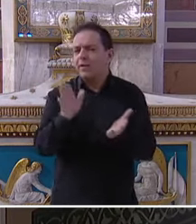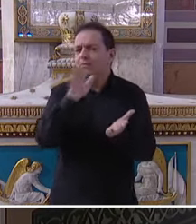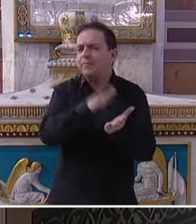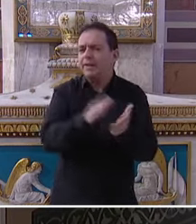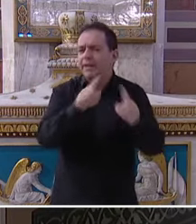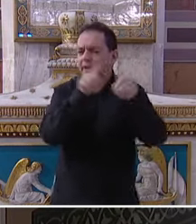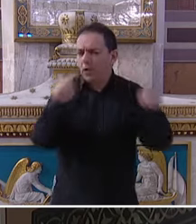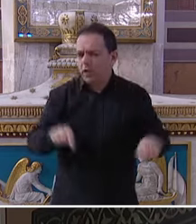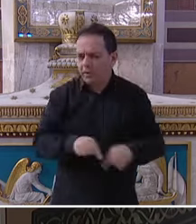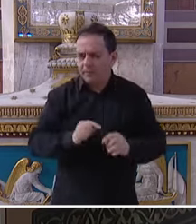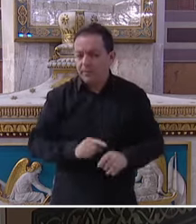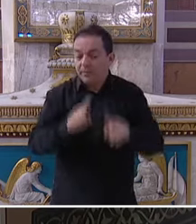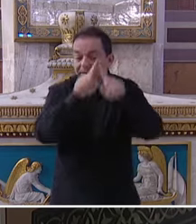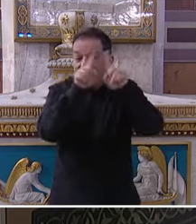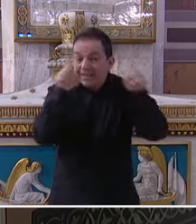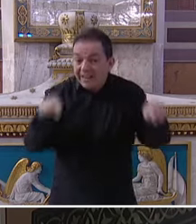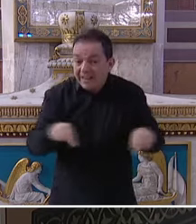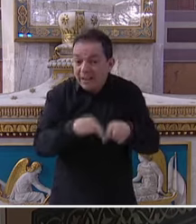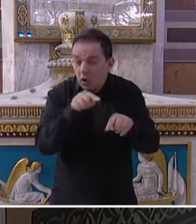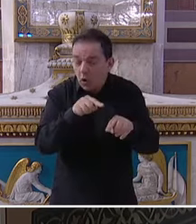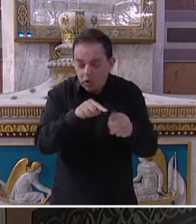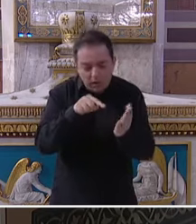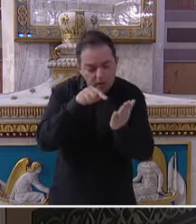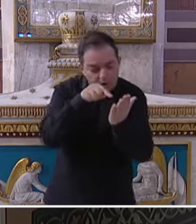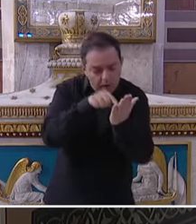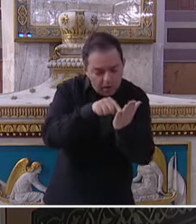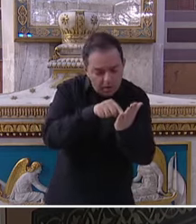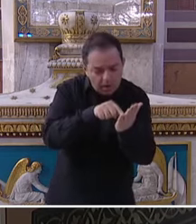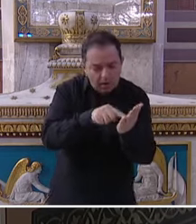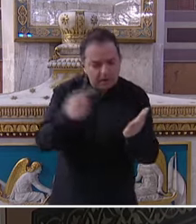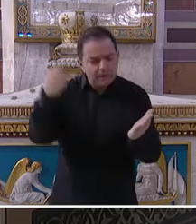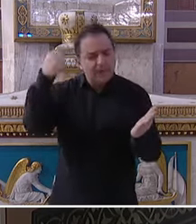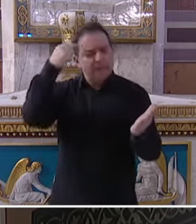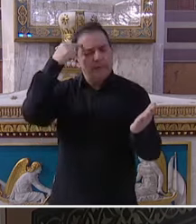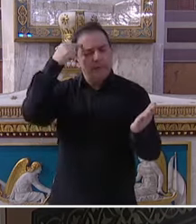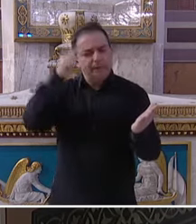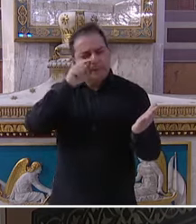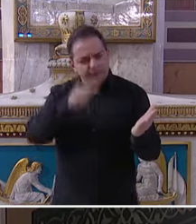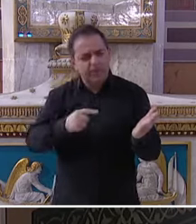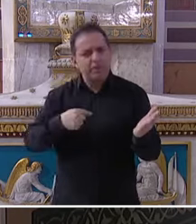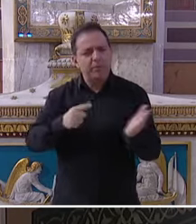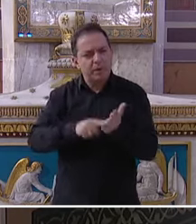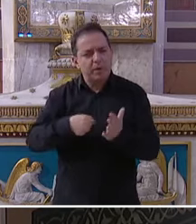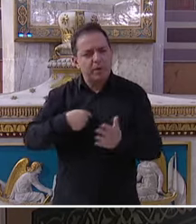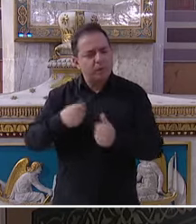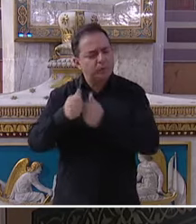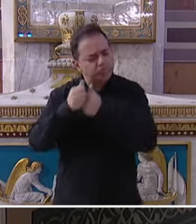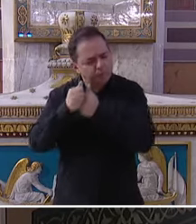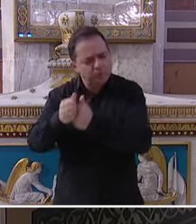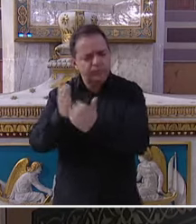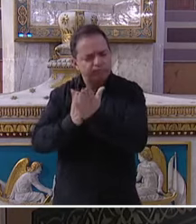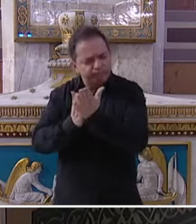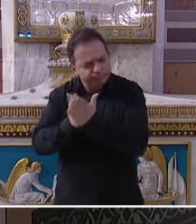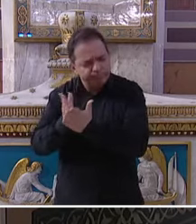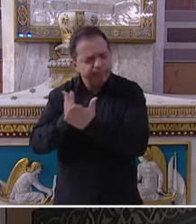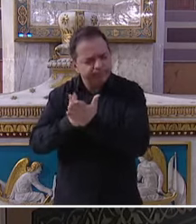εικόνα είναι υπόμνηση αρετής, είναι υπόμνηση αγιότητος,